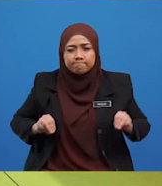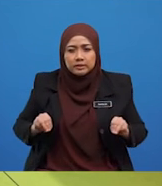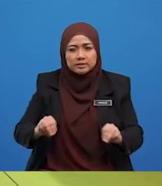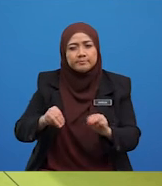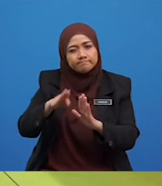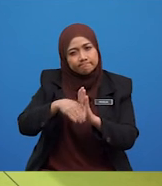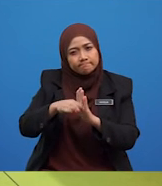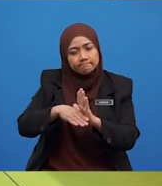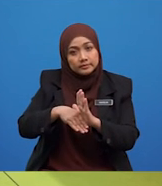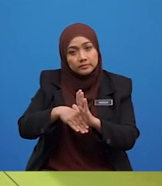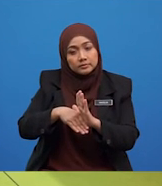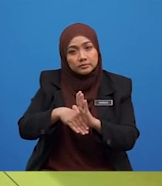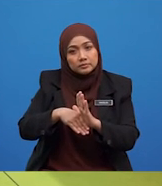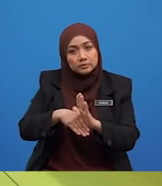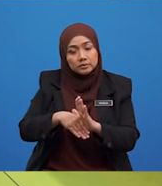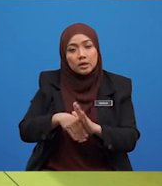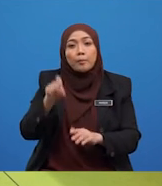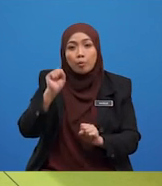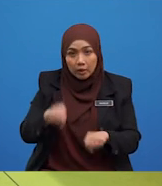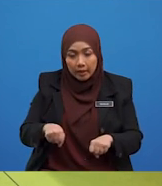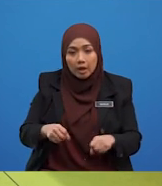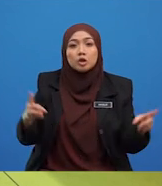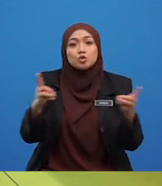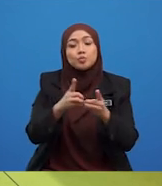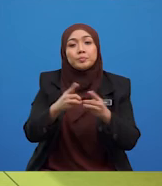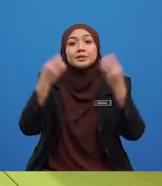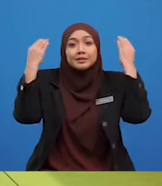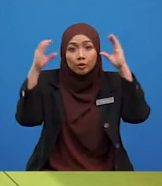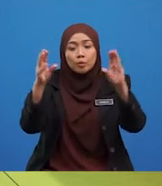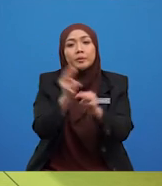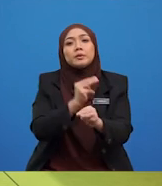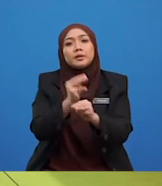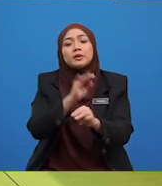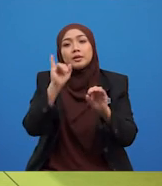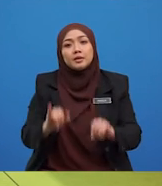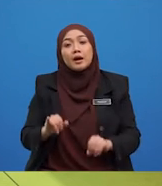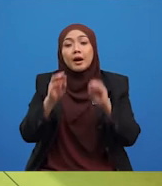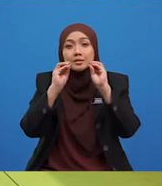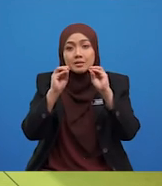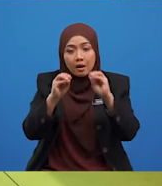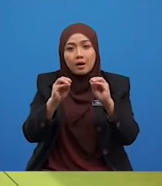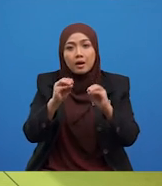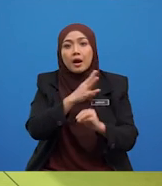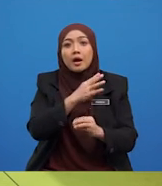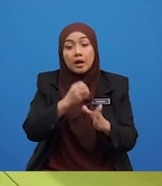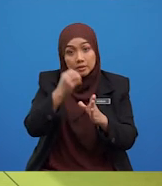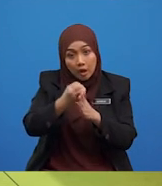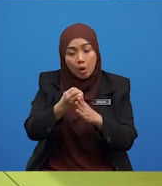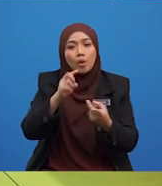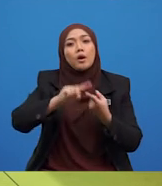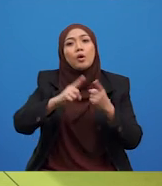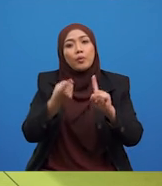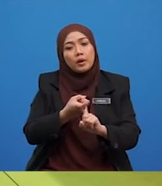jelas, anda boleh merujuk kepada guru matematik atau rakan sekelas. Cikgu